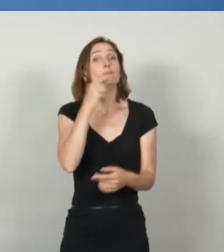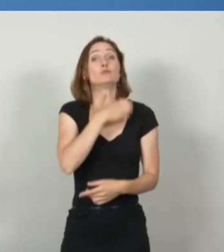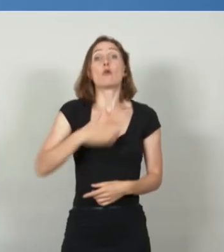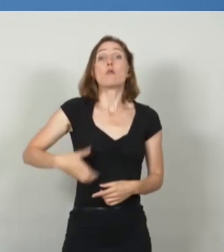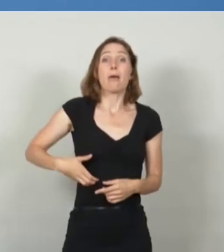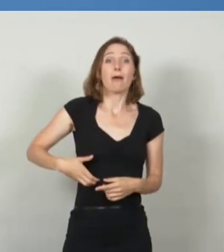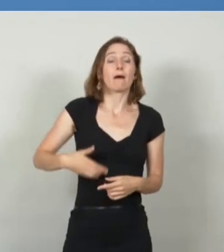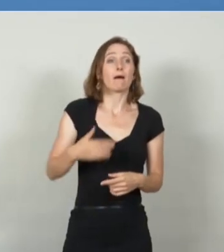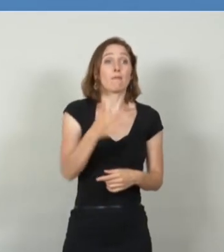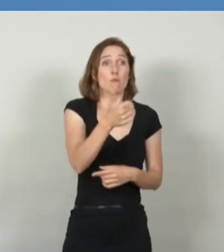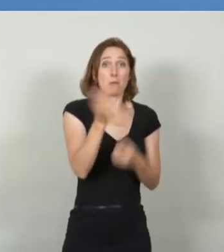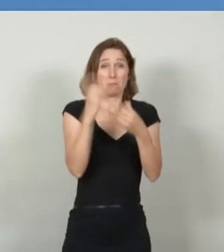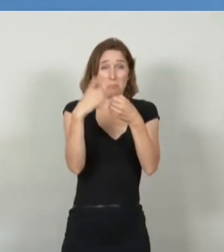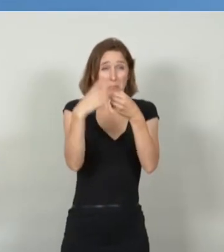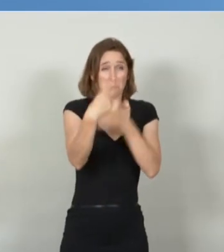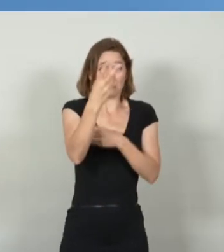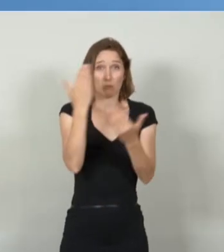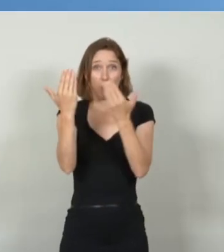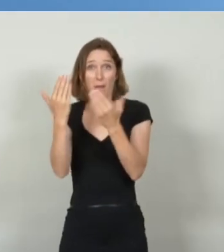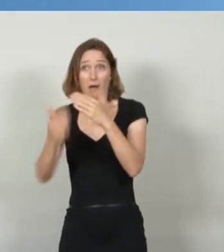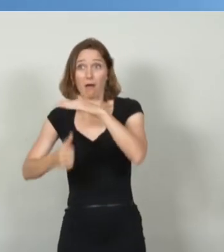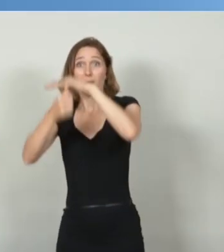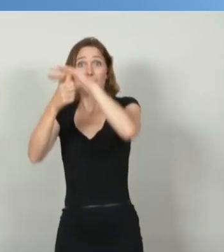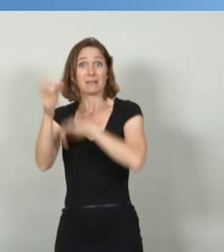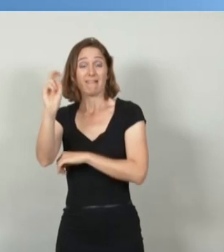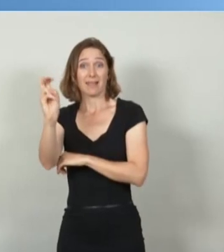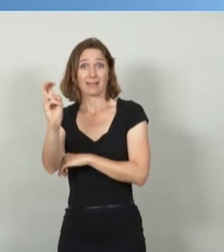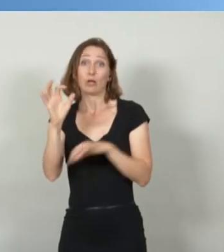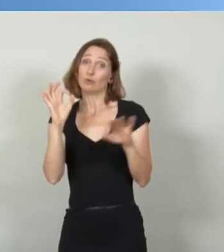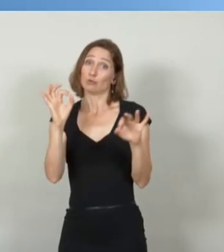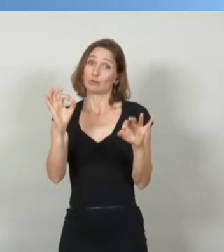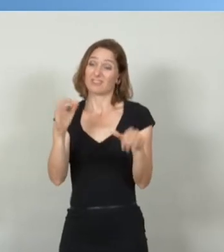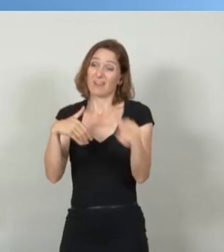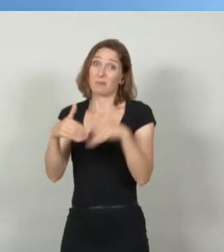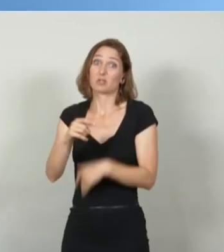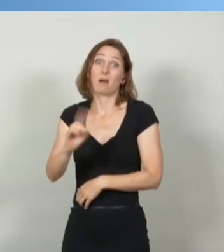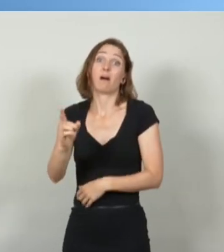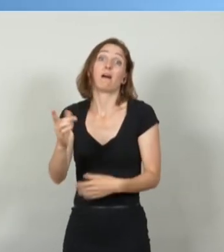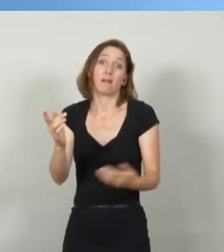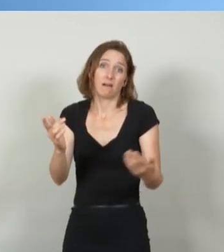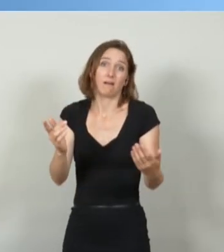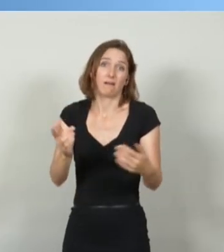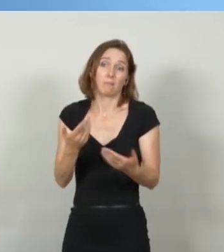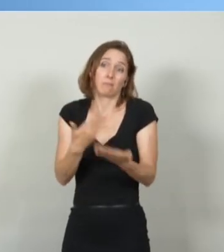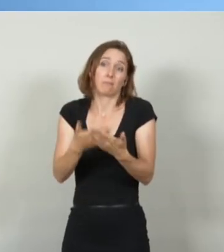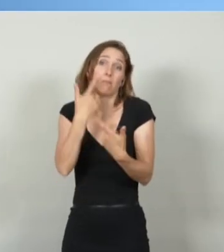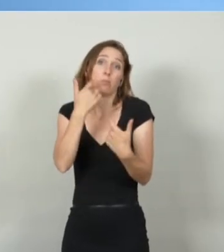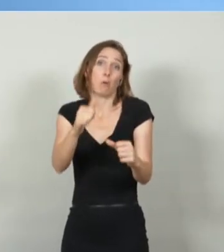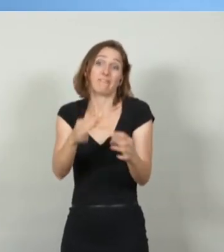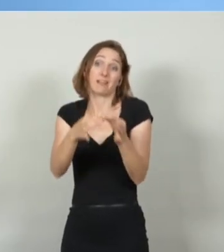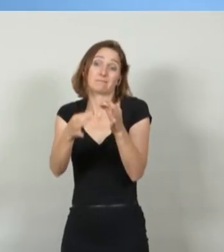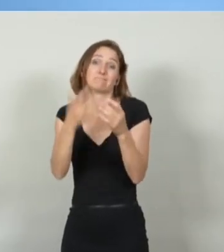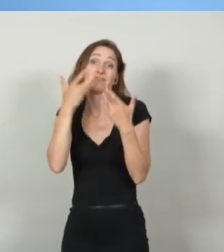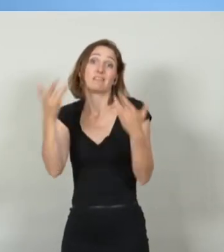Grenoble capitale verte donc on voit bien que ça n'a effectivement je vous confirme pas vraiment marché et que la déception est immense venons-en enfin